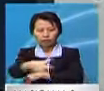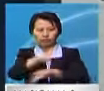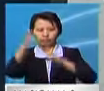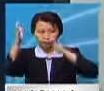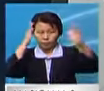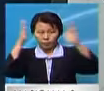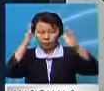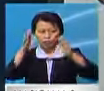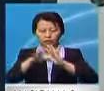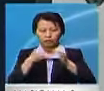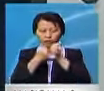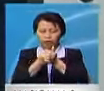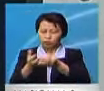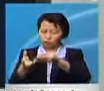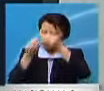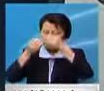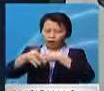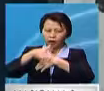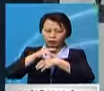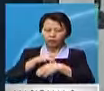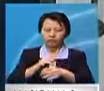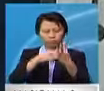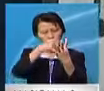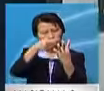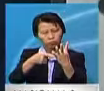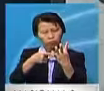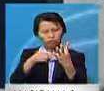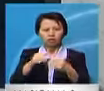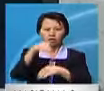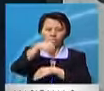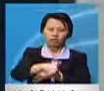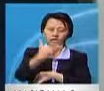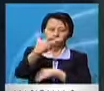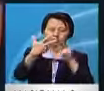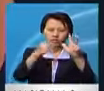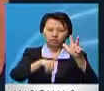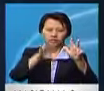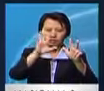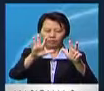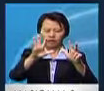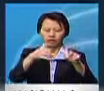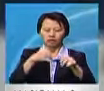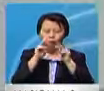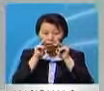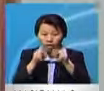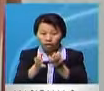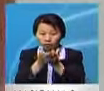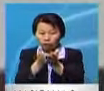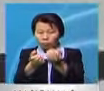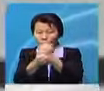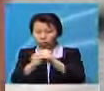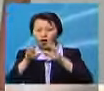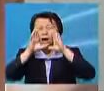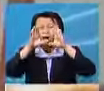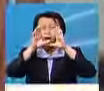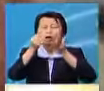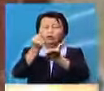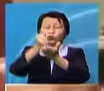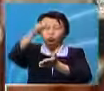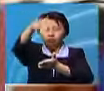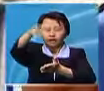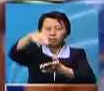negara. Berdasarkan maklumat awal, mangsa memaklumkan malam 3 Mei lalu, mereka ternampak bot penyelamat dan menjerit meminta